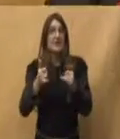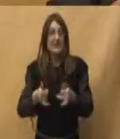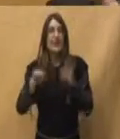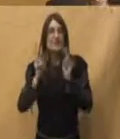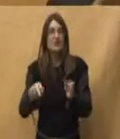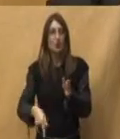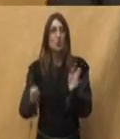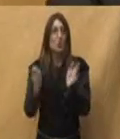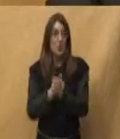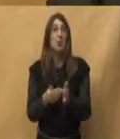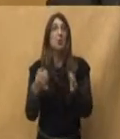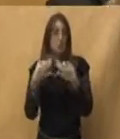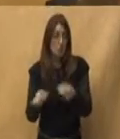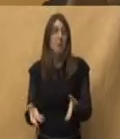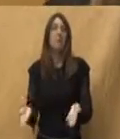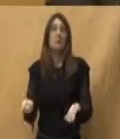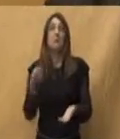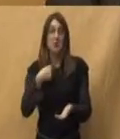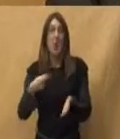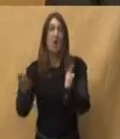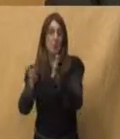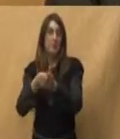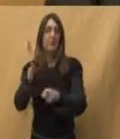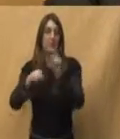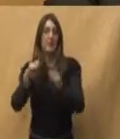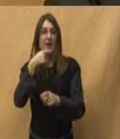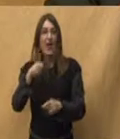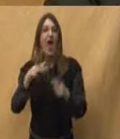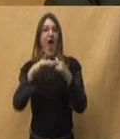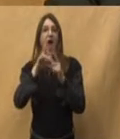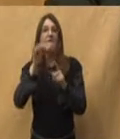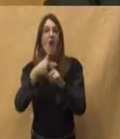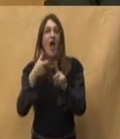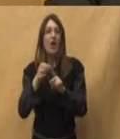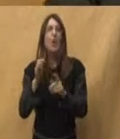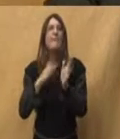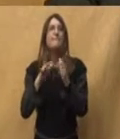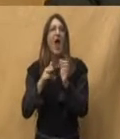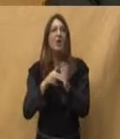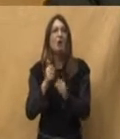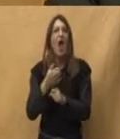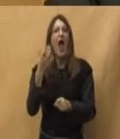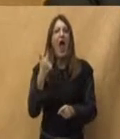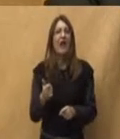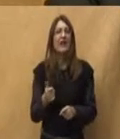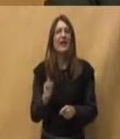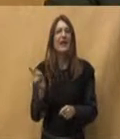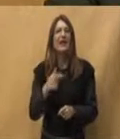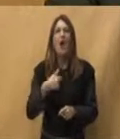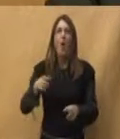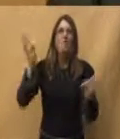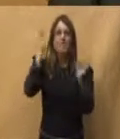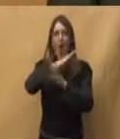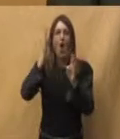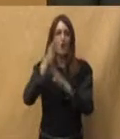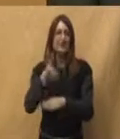raspolaganju. I treba ga konzumirati. Ja sam zato, ja uvijek kupim i avokado i mango. Pa kupim i ja, ali recimo da ne budemo baš poludili za